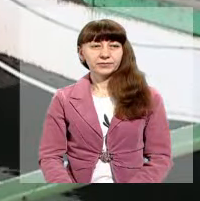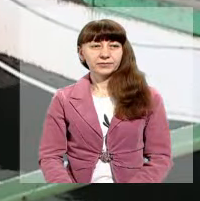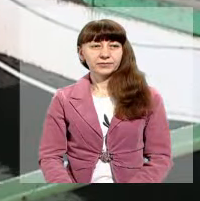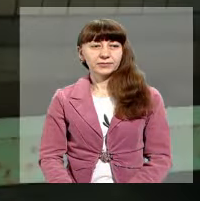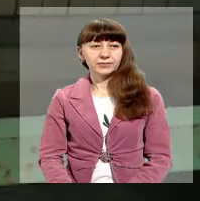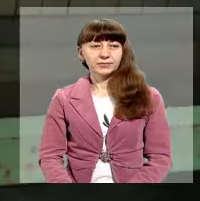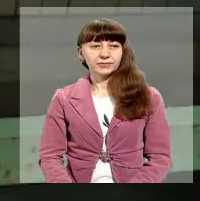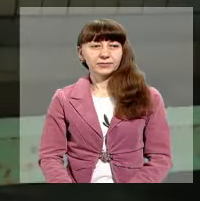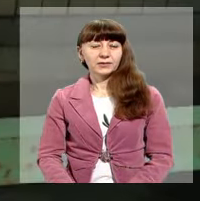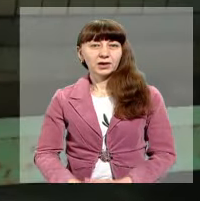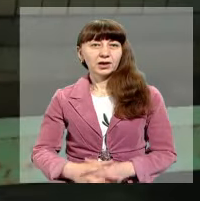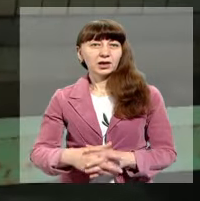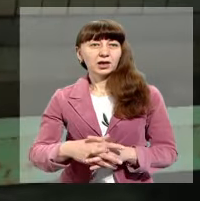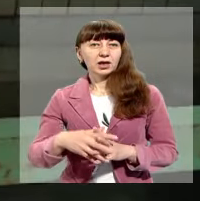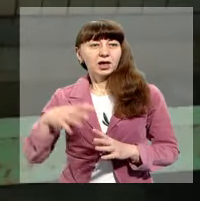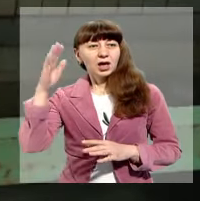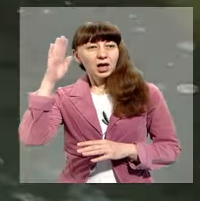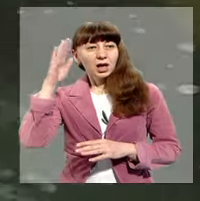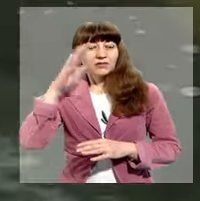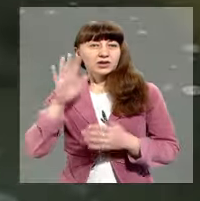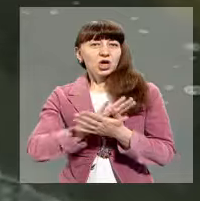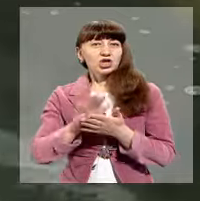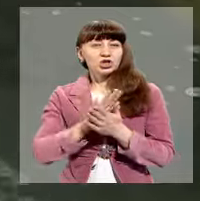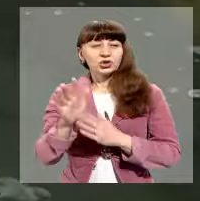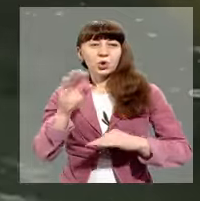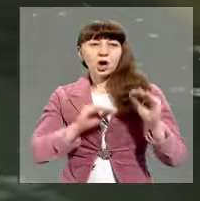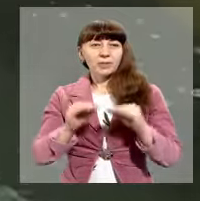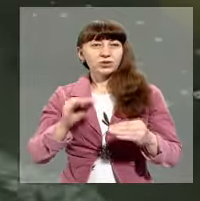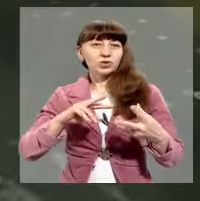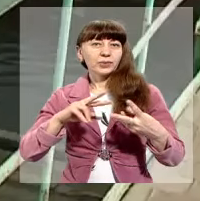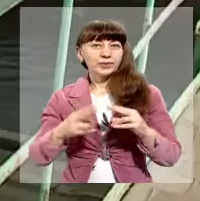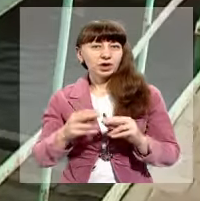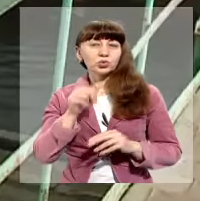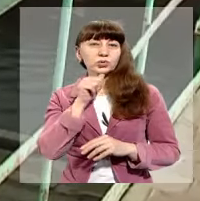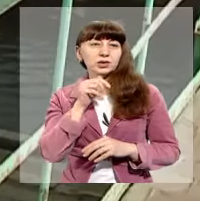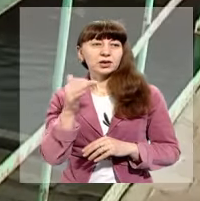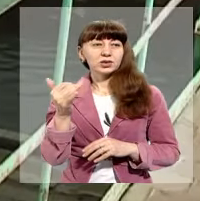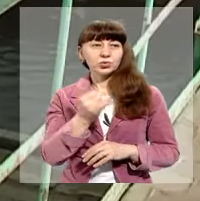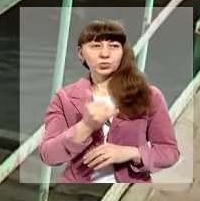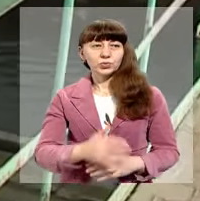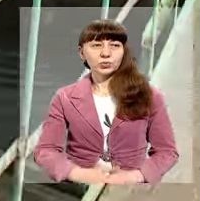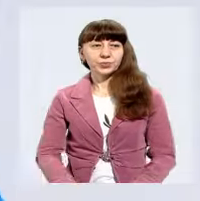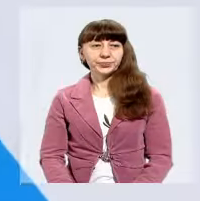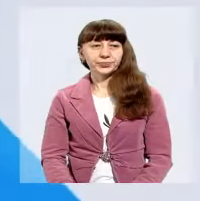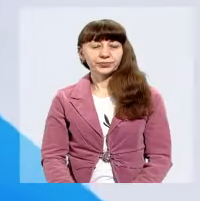Су басуы тиіс аумақтар бақылауда. Қостанай су кәсіпорны тасқынға қарсы шараларды қолға алды.